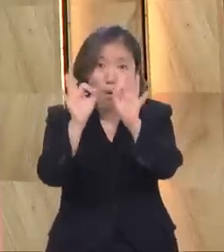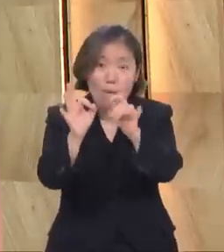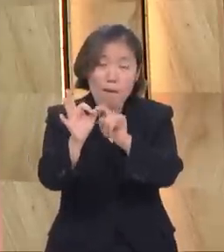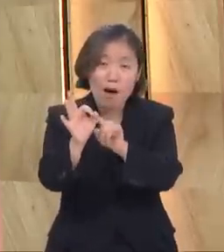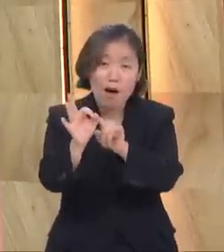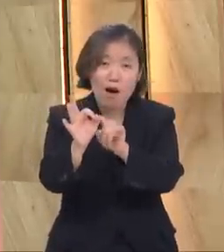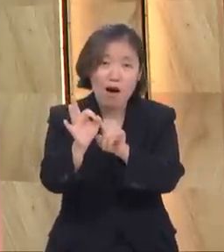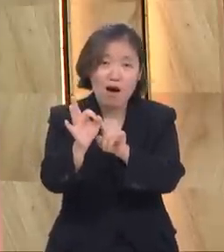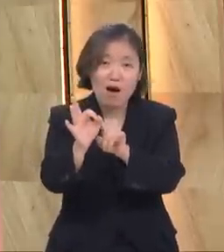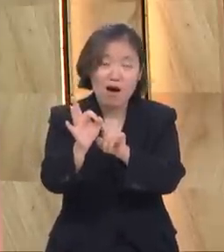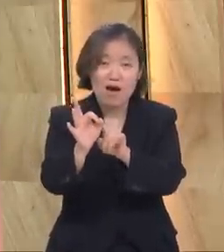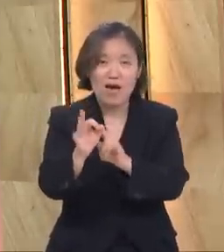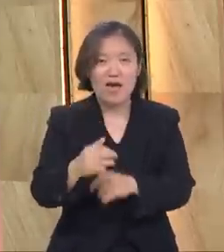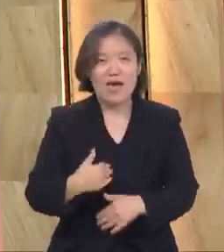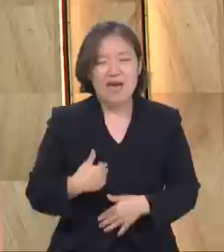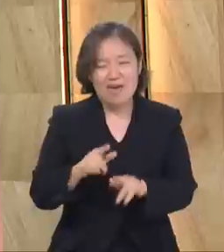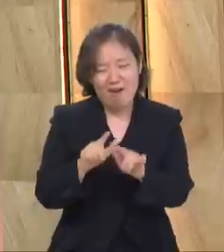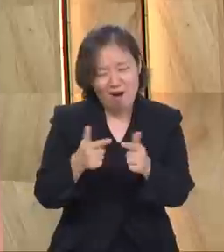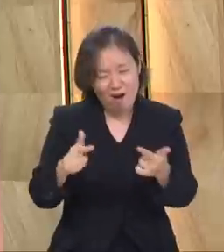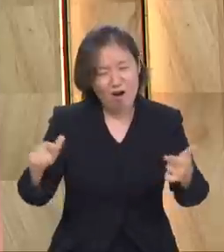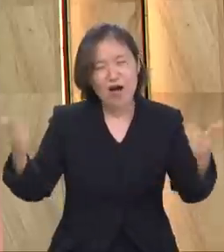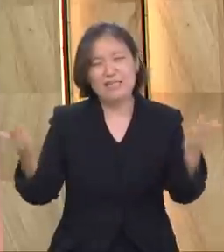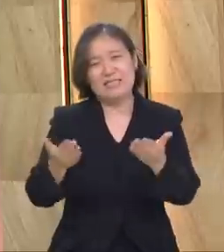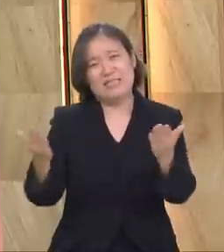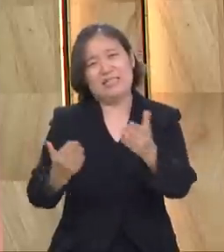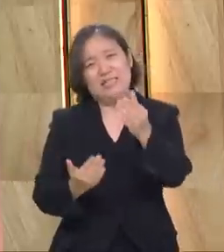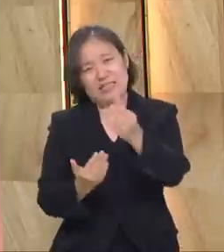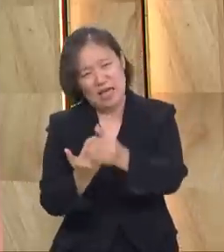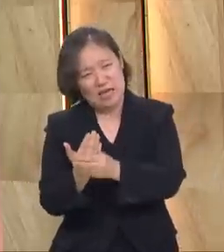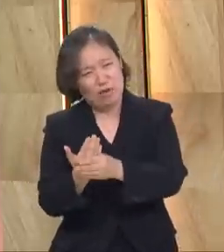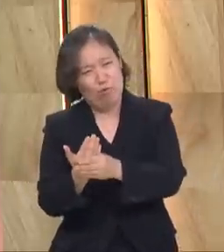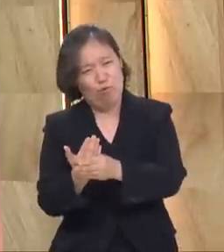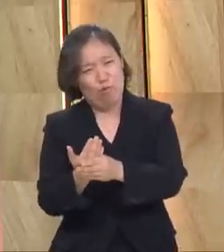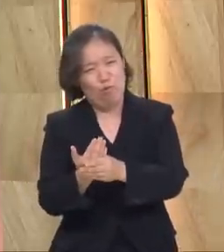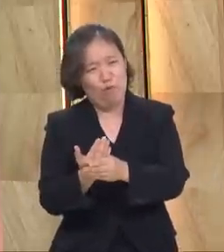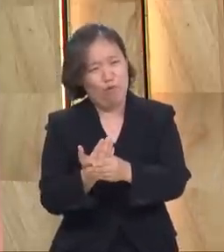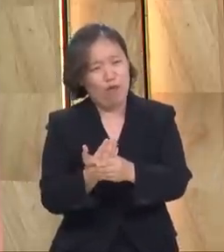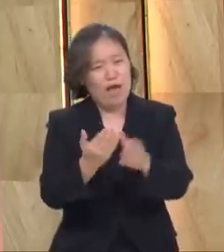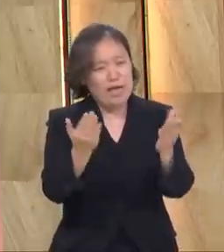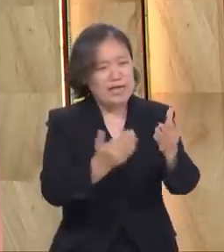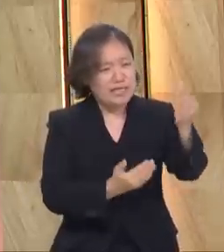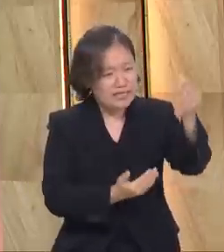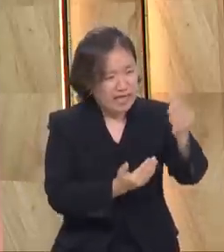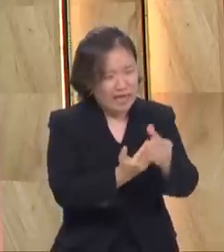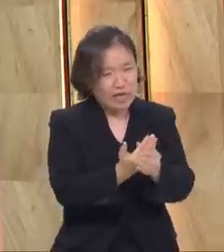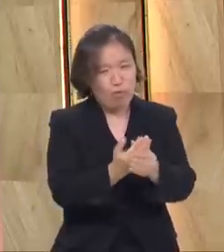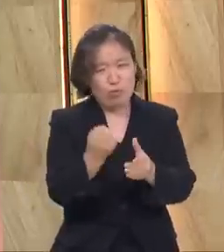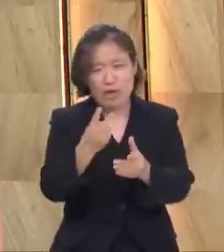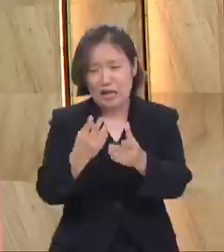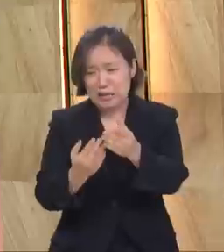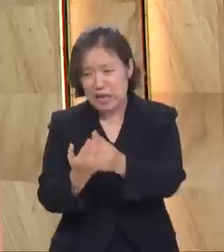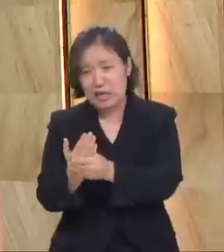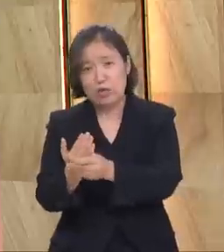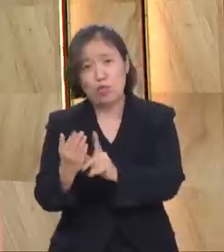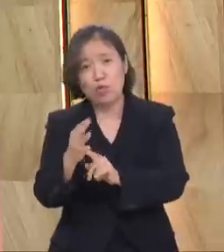속에서도 오만가지 일들이 일어나고 사라지고 일어나고 사라지고